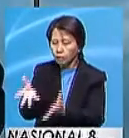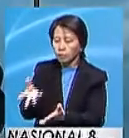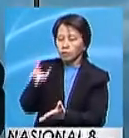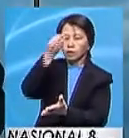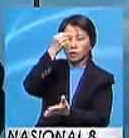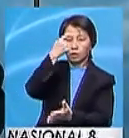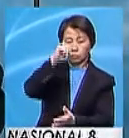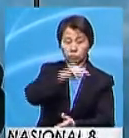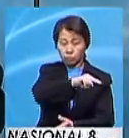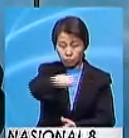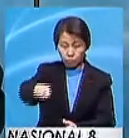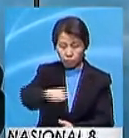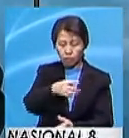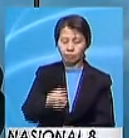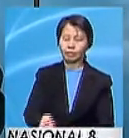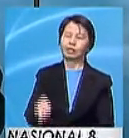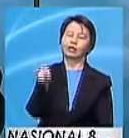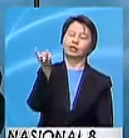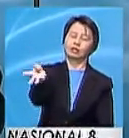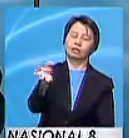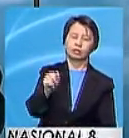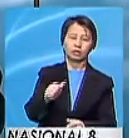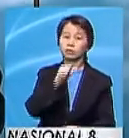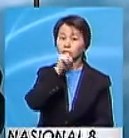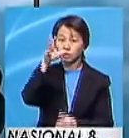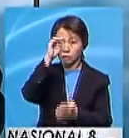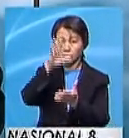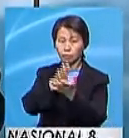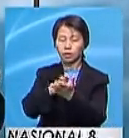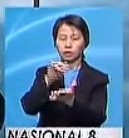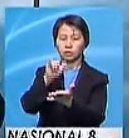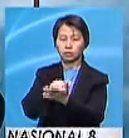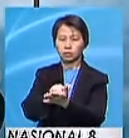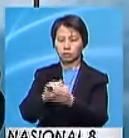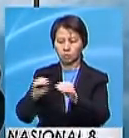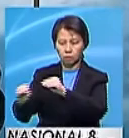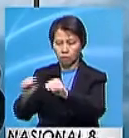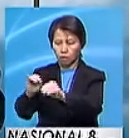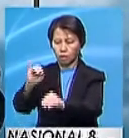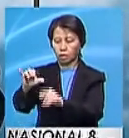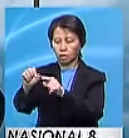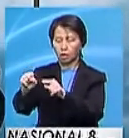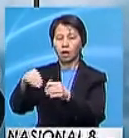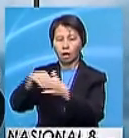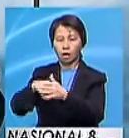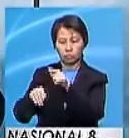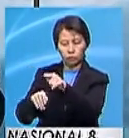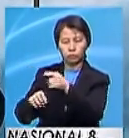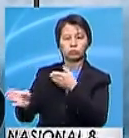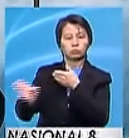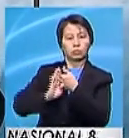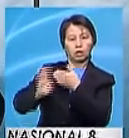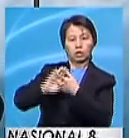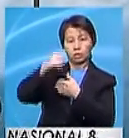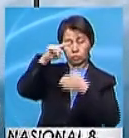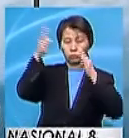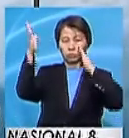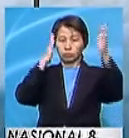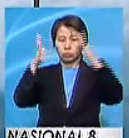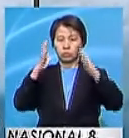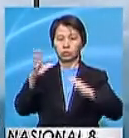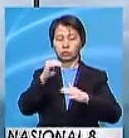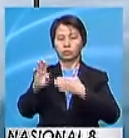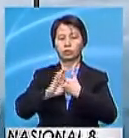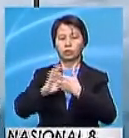kepada mereka yang memperlekeh serta tidak mempercayai bahawa pergerakan militan itu adalah satu ancaman kepada negara dan